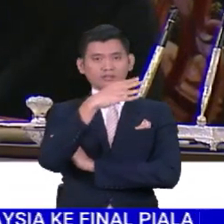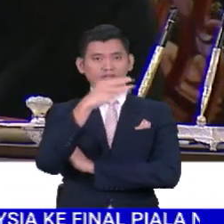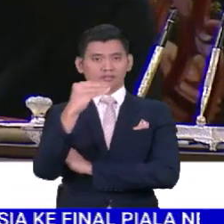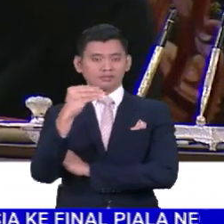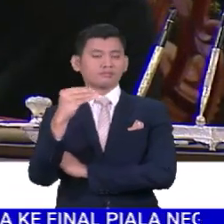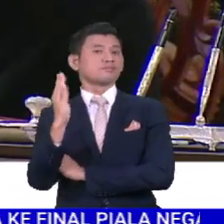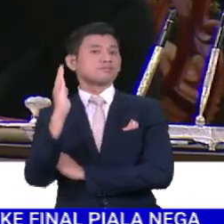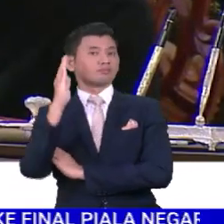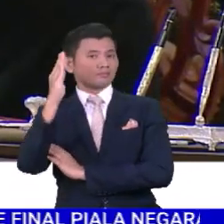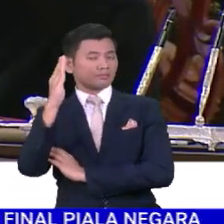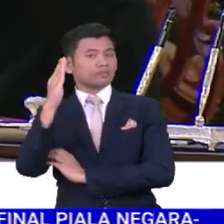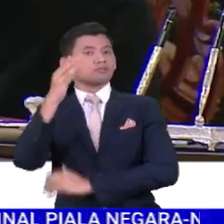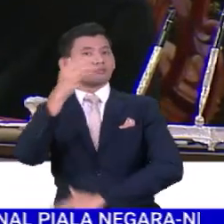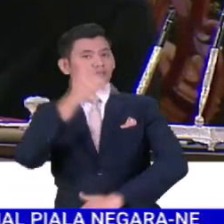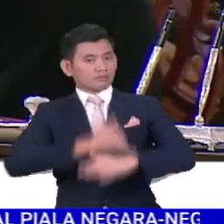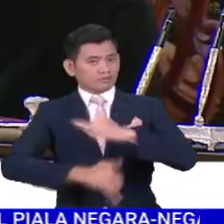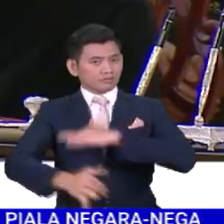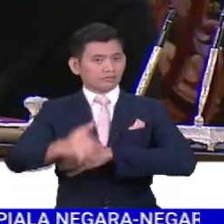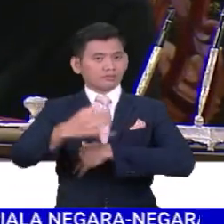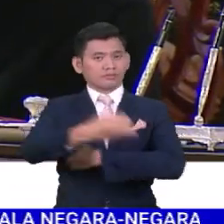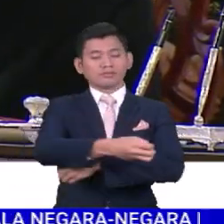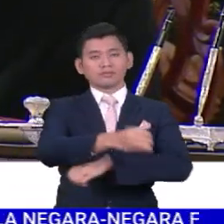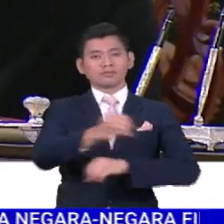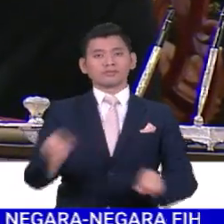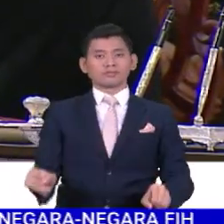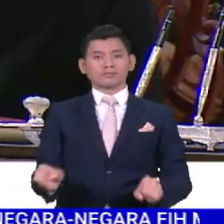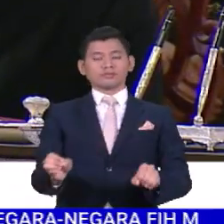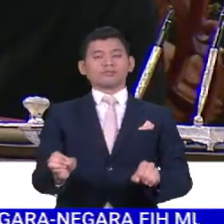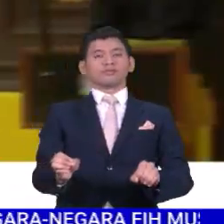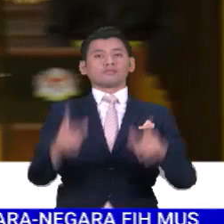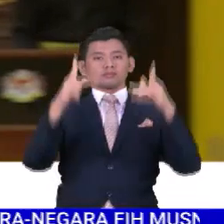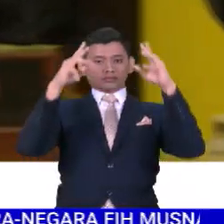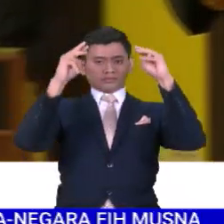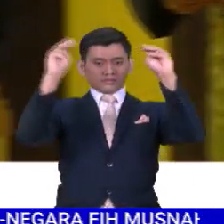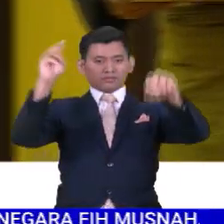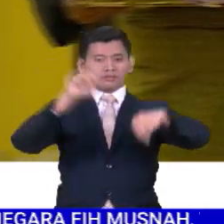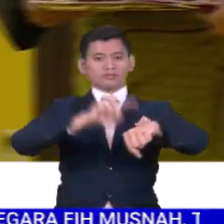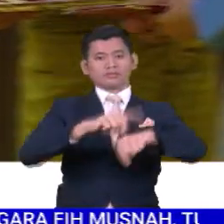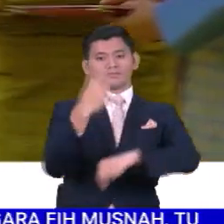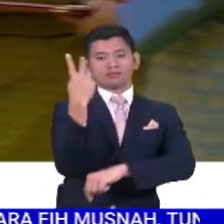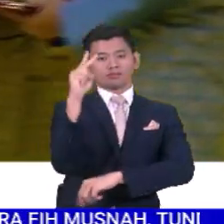dijangkau di pejabat berani menteri pada 12,5